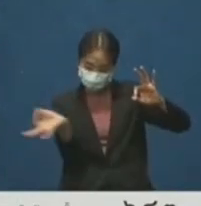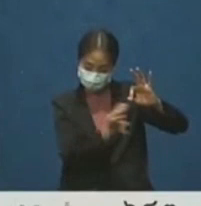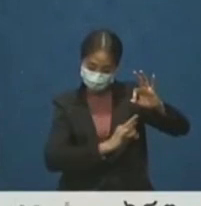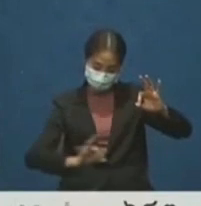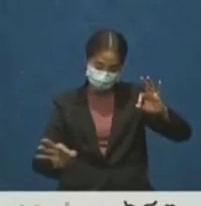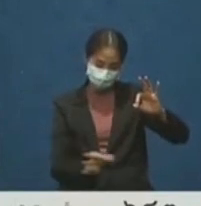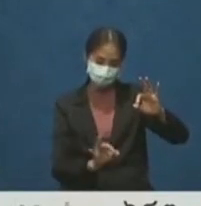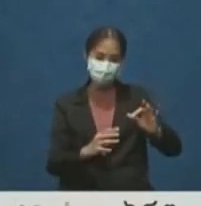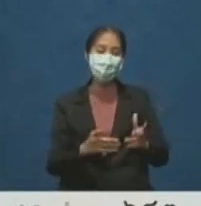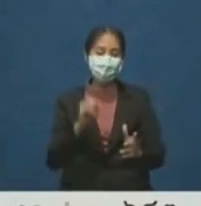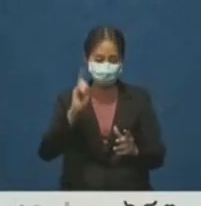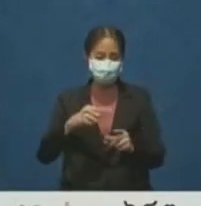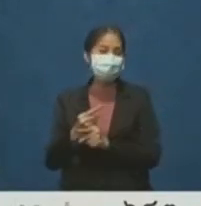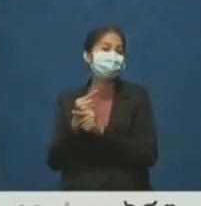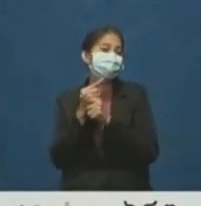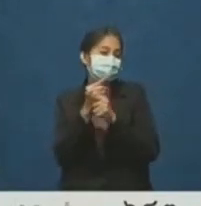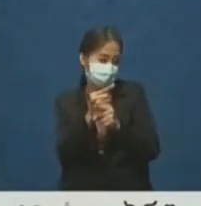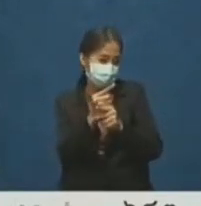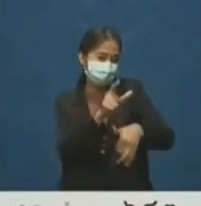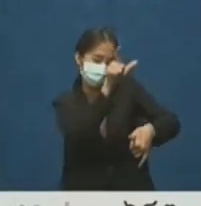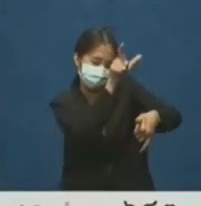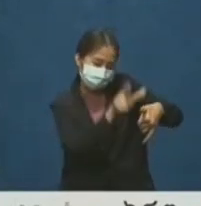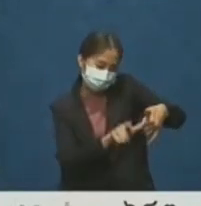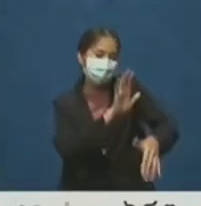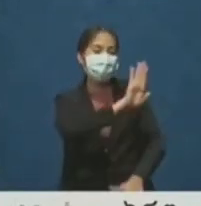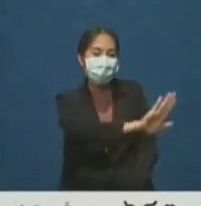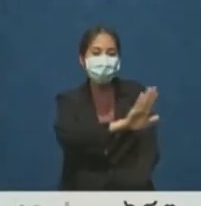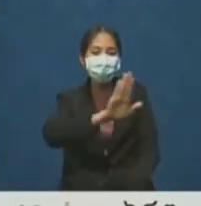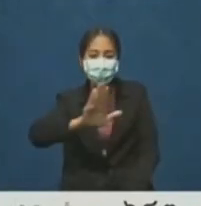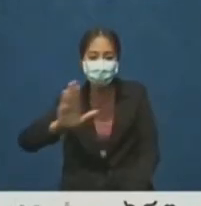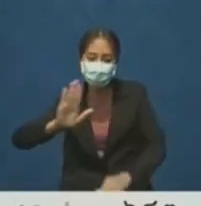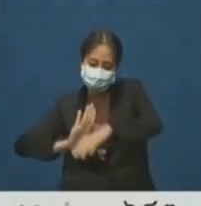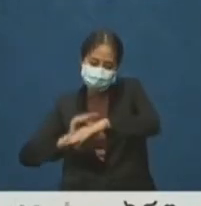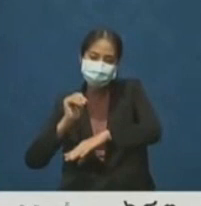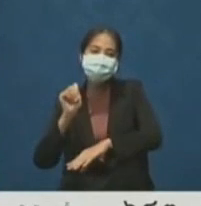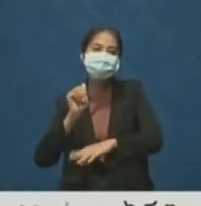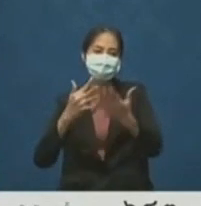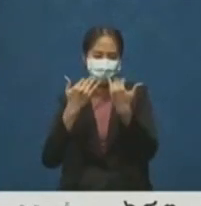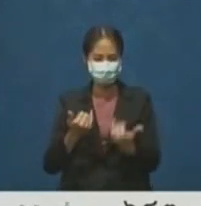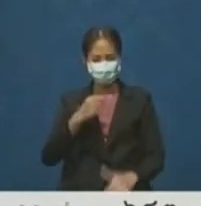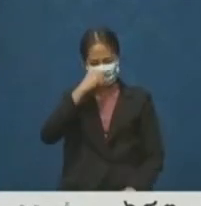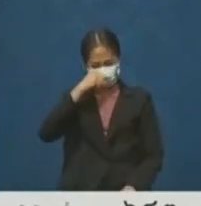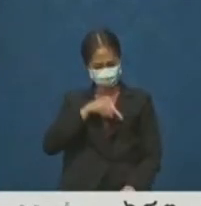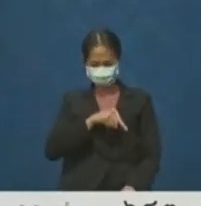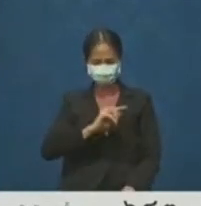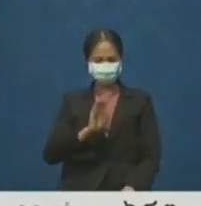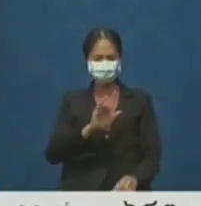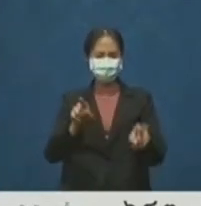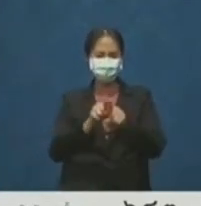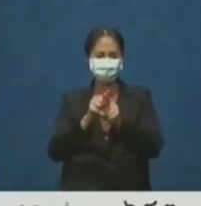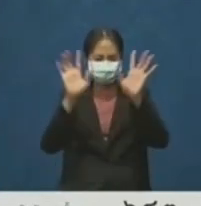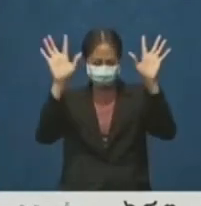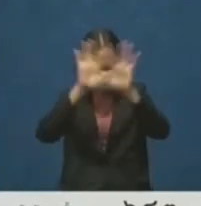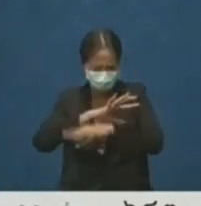ำโดยไม่ให้เป็นตามความถนัดของแต่ละบุคคลผมจึงเห็นว่าประเทศไทยจะถูกครอบง